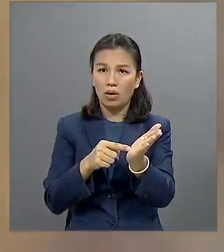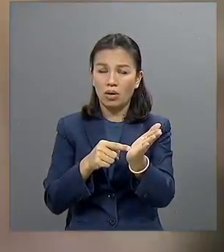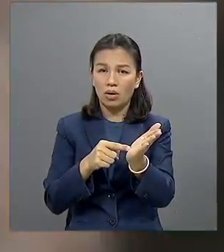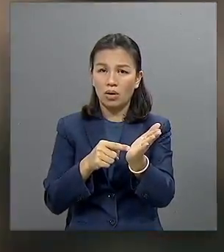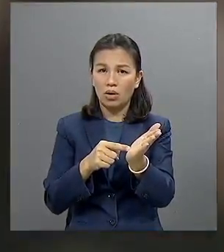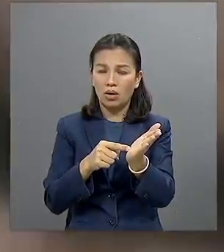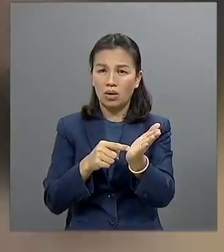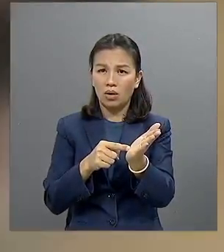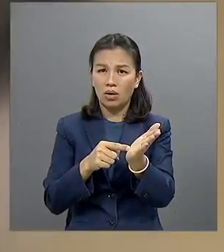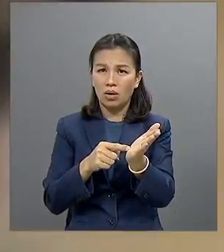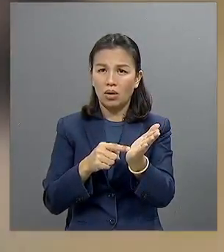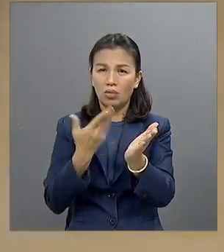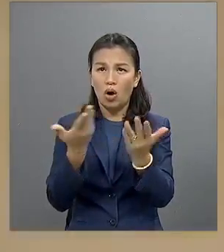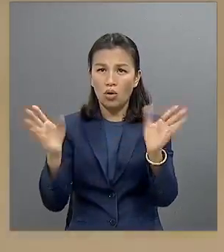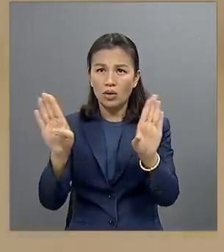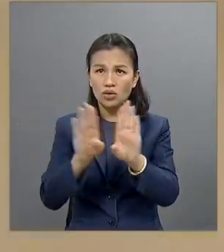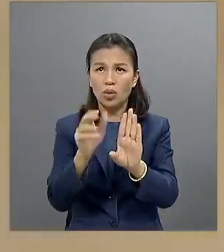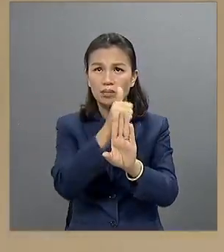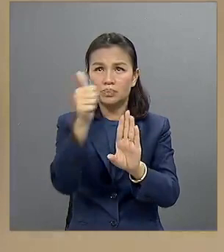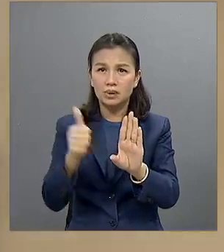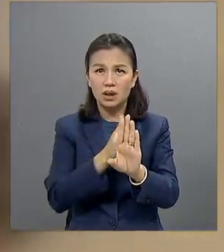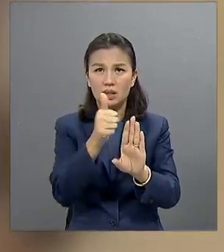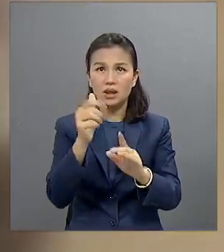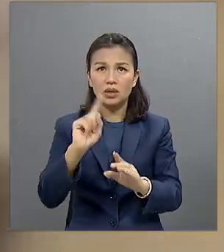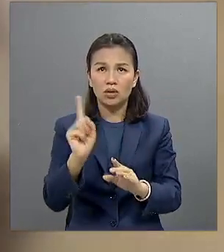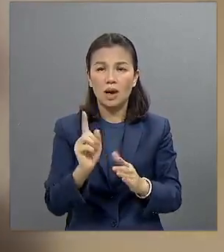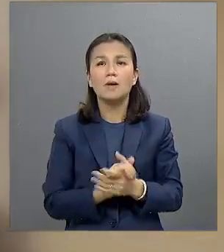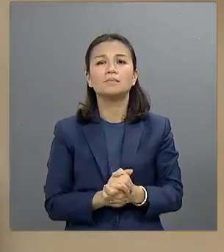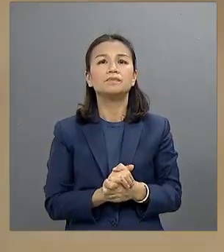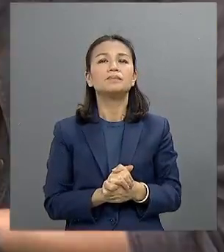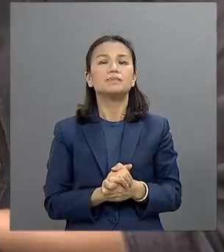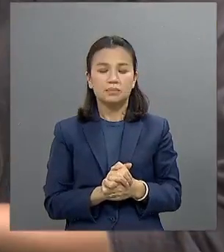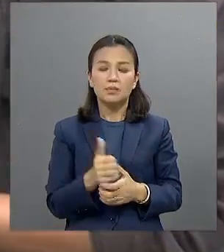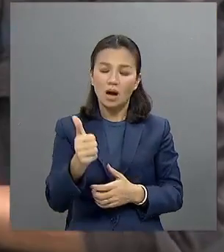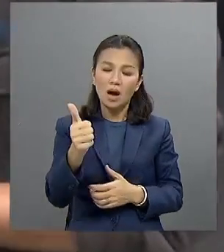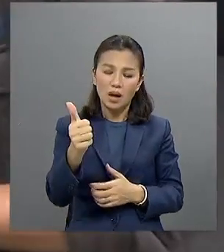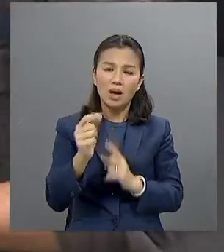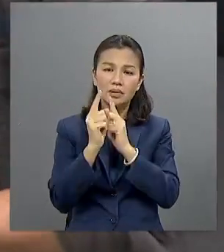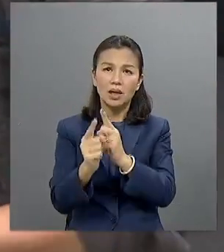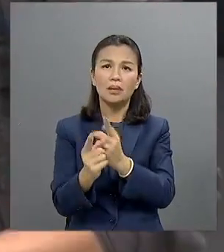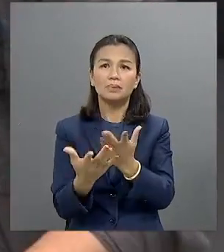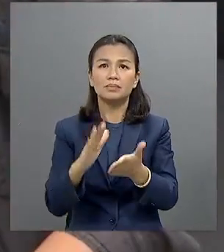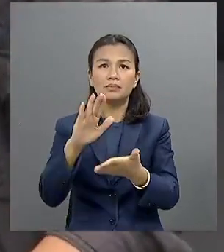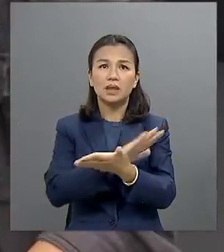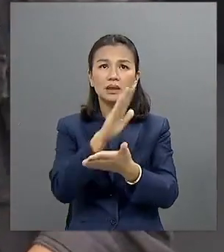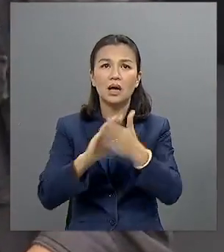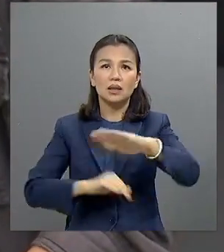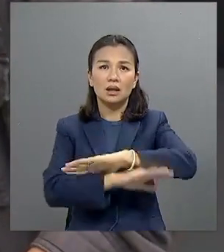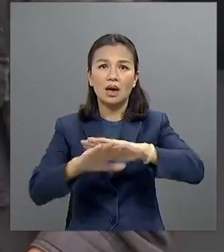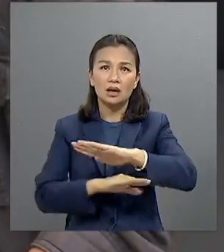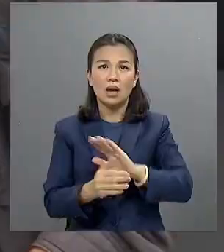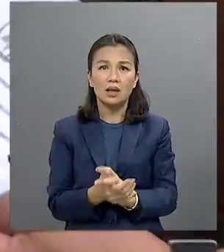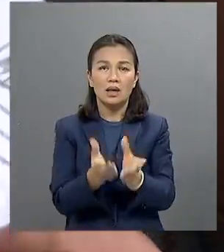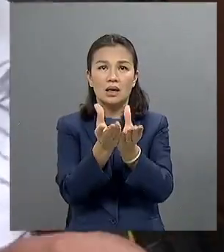ก่อนได้ไหมหลังจากที่ร้อยเวรท่านเลิกการแล้ว ครับเดี๋ยวก็ว่าไปตามนั้น นะคะก็เป็นข้อพิพาทที่ดินนะคะล่าสุด